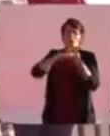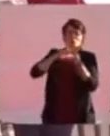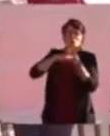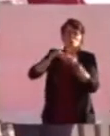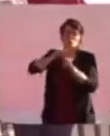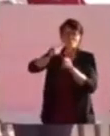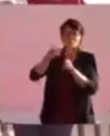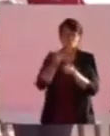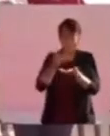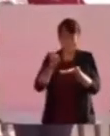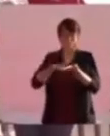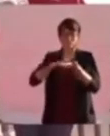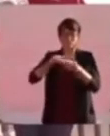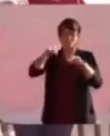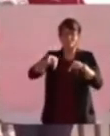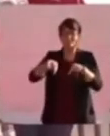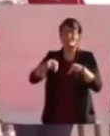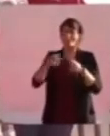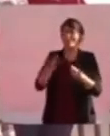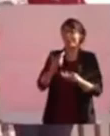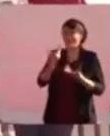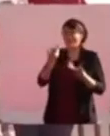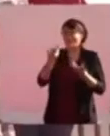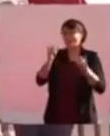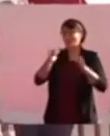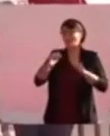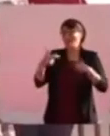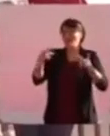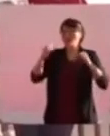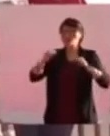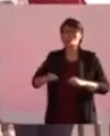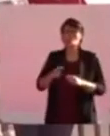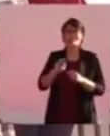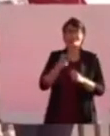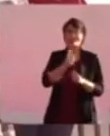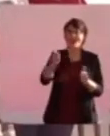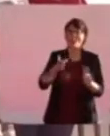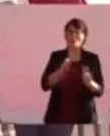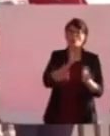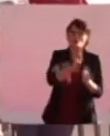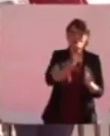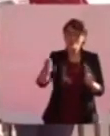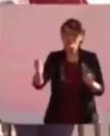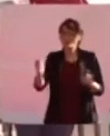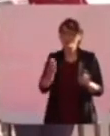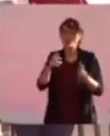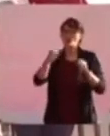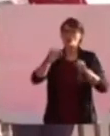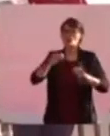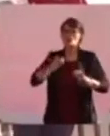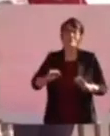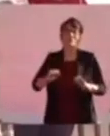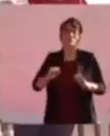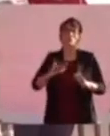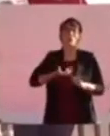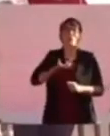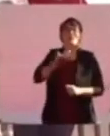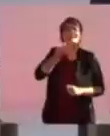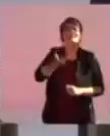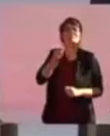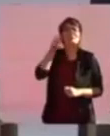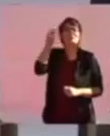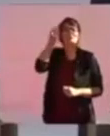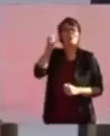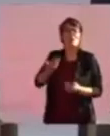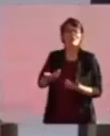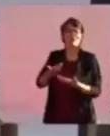le proprie domande le proprie proposte in piena sicurezza nel rispetto delle norme anti covip che in questa